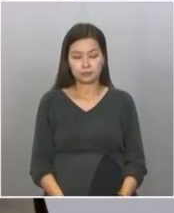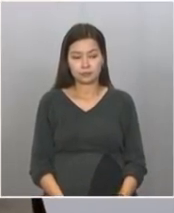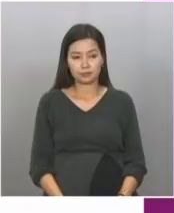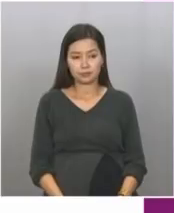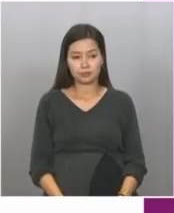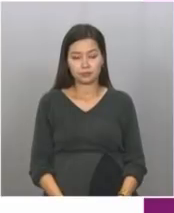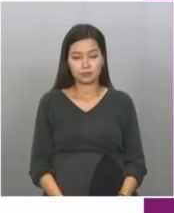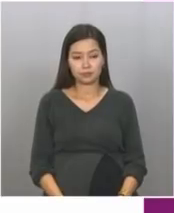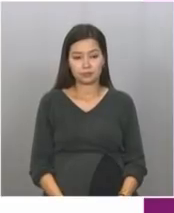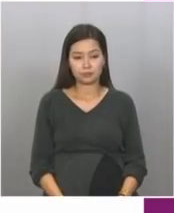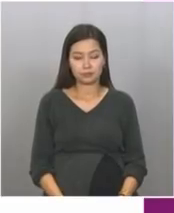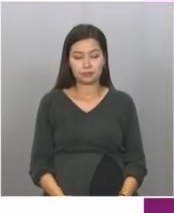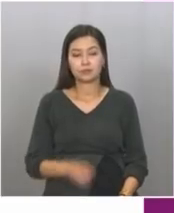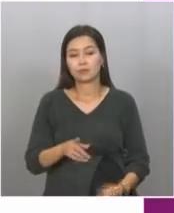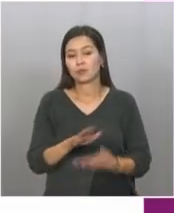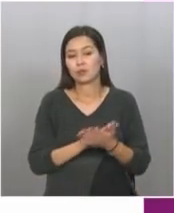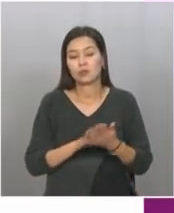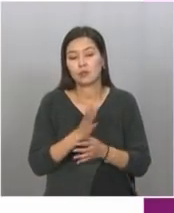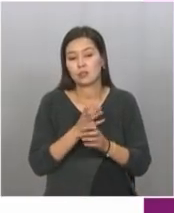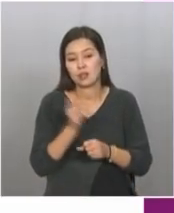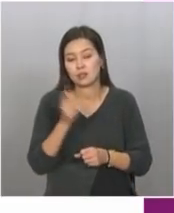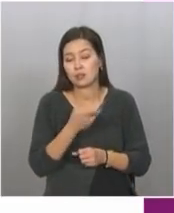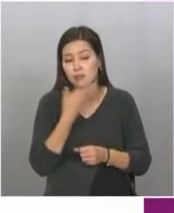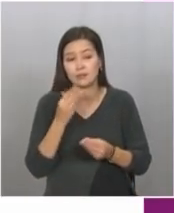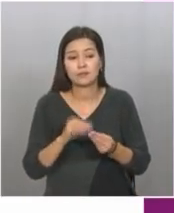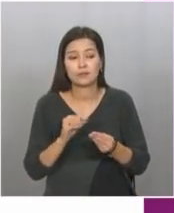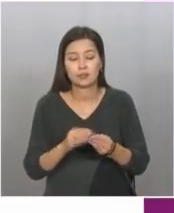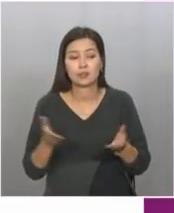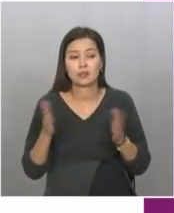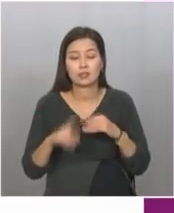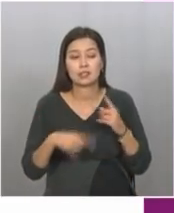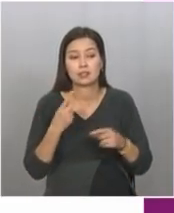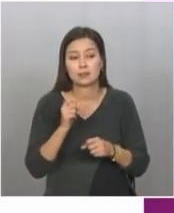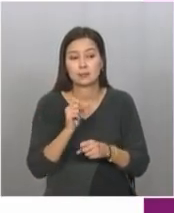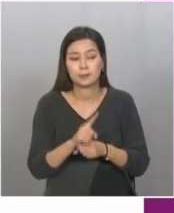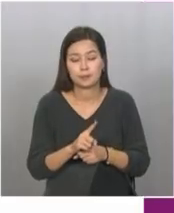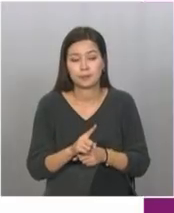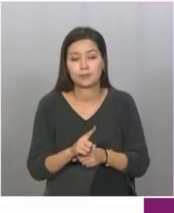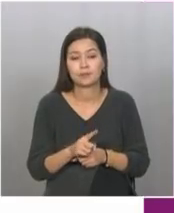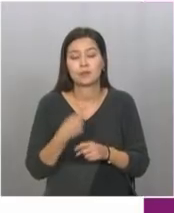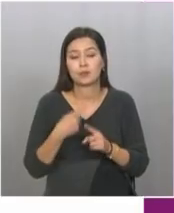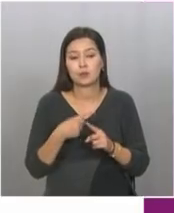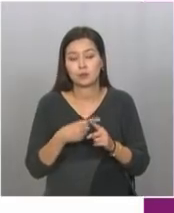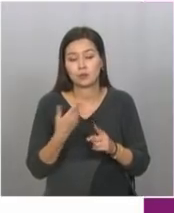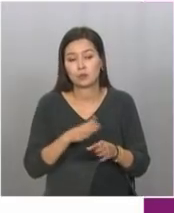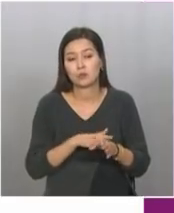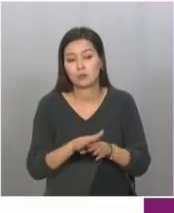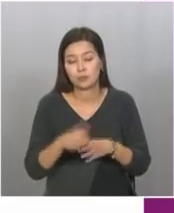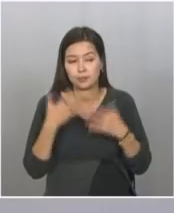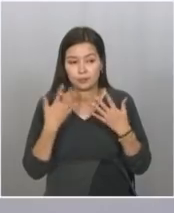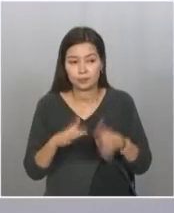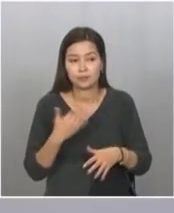Бұл жерде ешқандай санға қысқармайды, осы күйінде қалады. Келесі тапсырма, қосуды орындауды